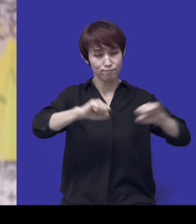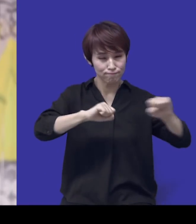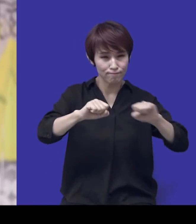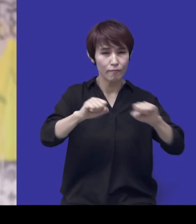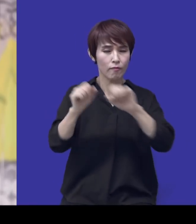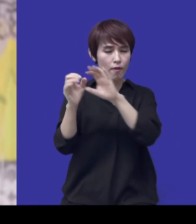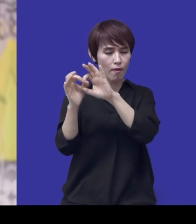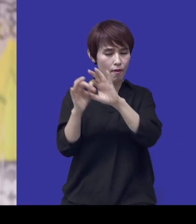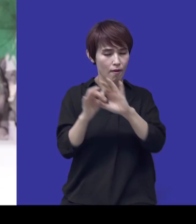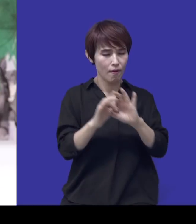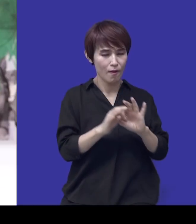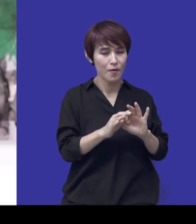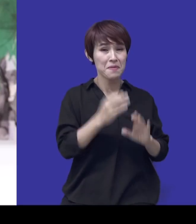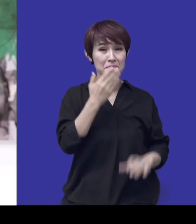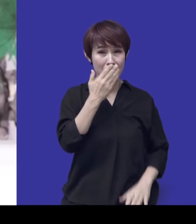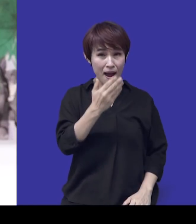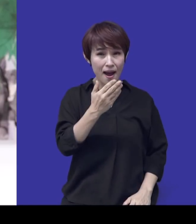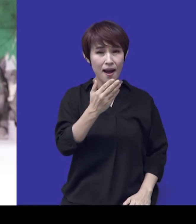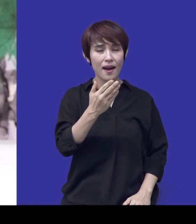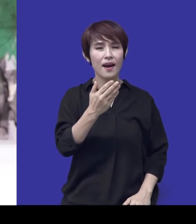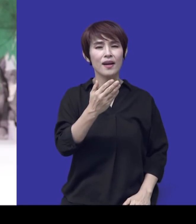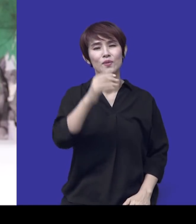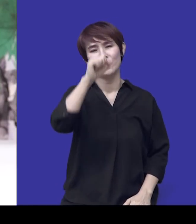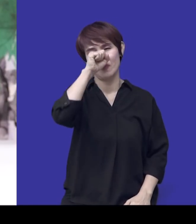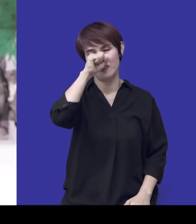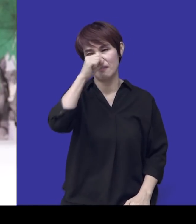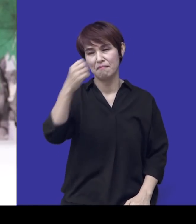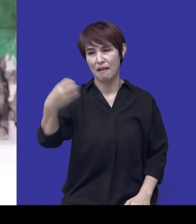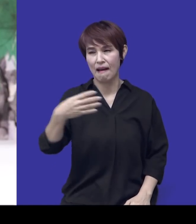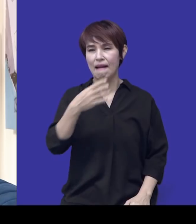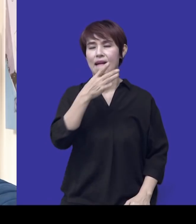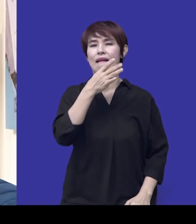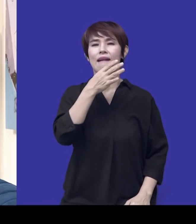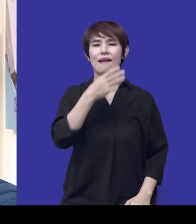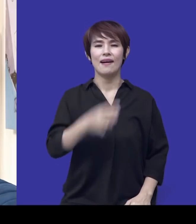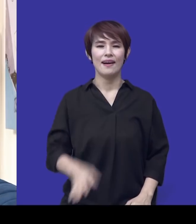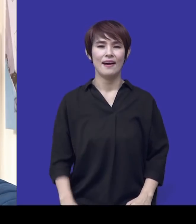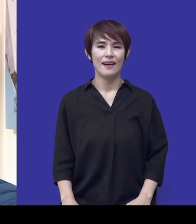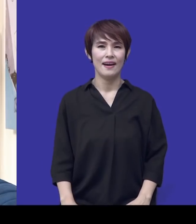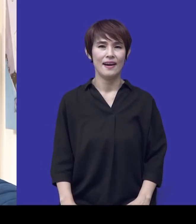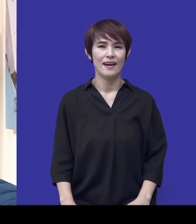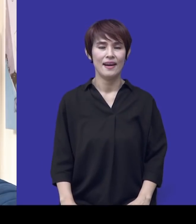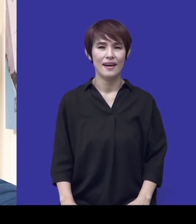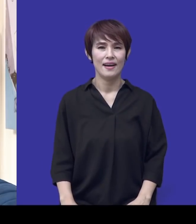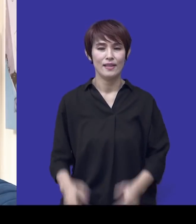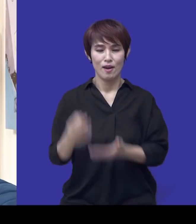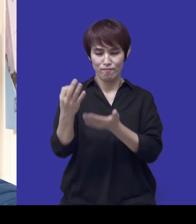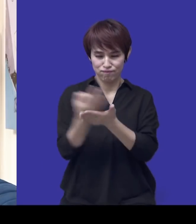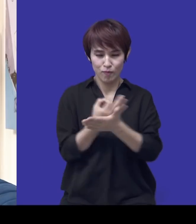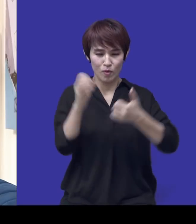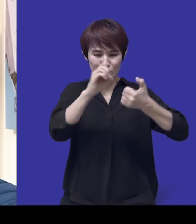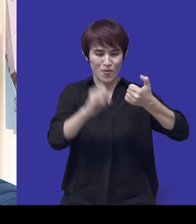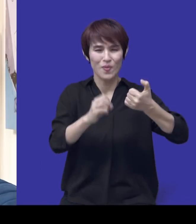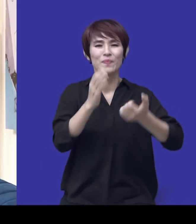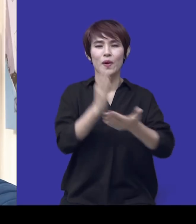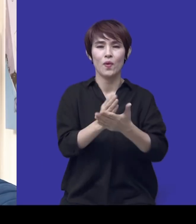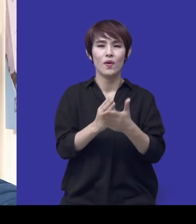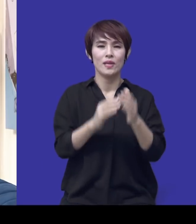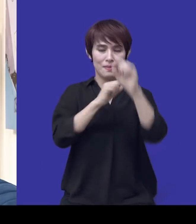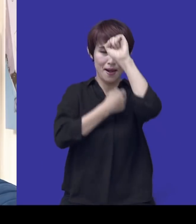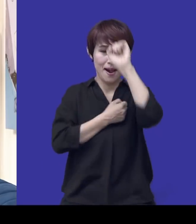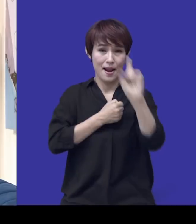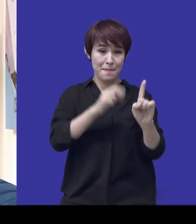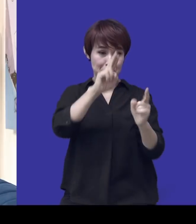지속 가능해야 된다라는 걸 그때 깨달아서 그때부터 수익의 절반이 아닌 한 켤레를 판매할